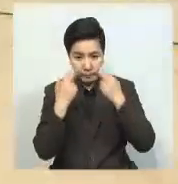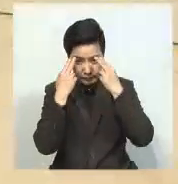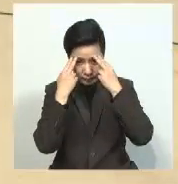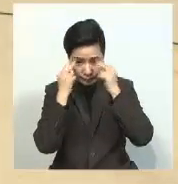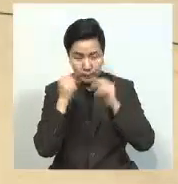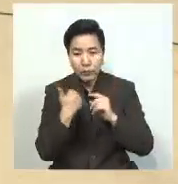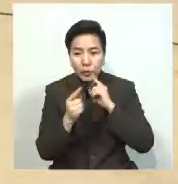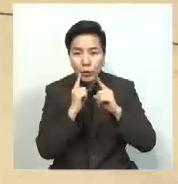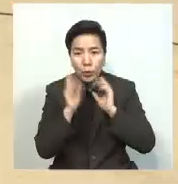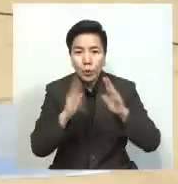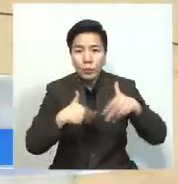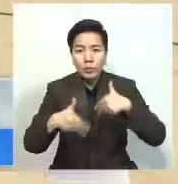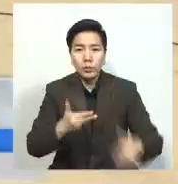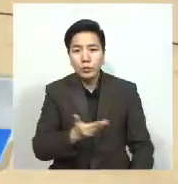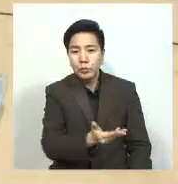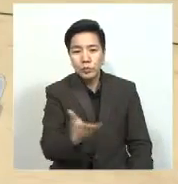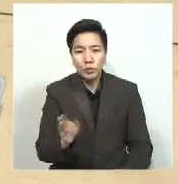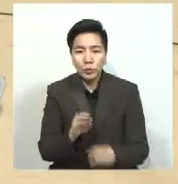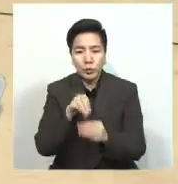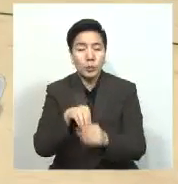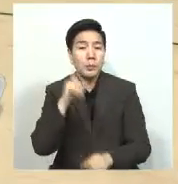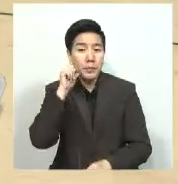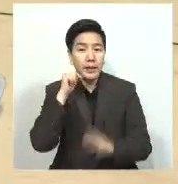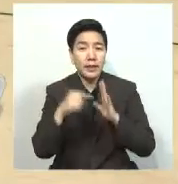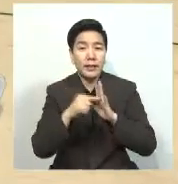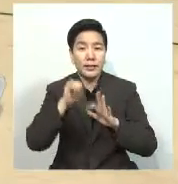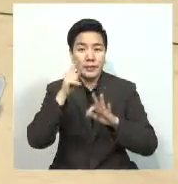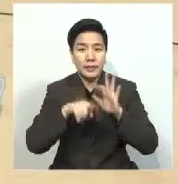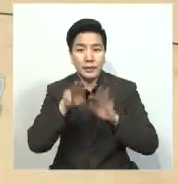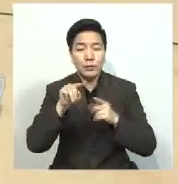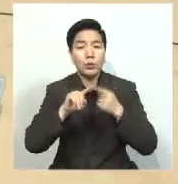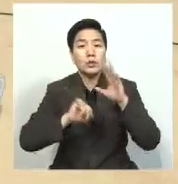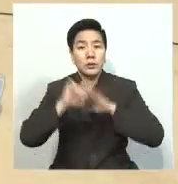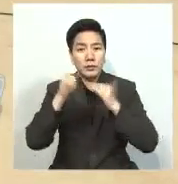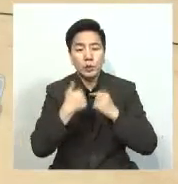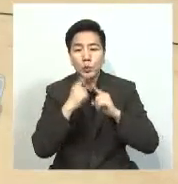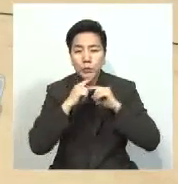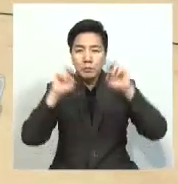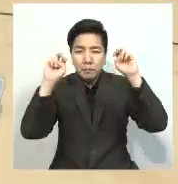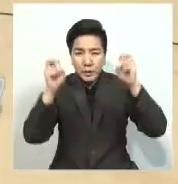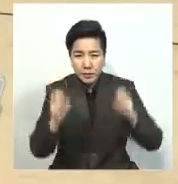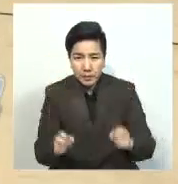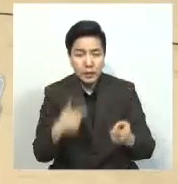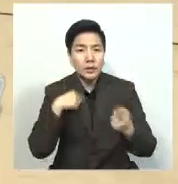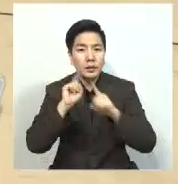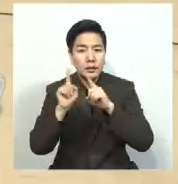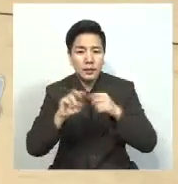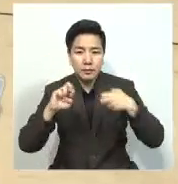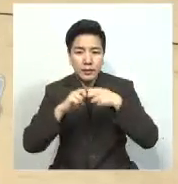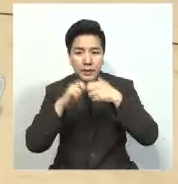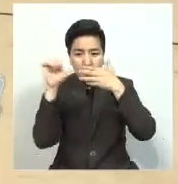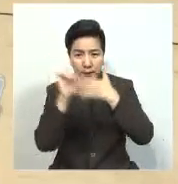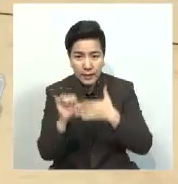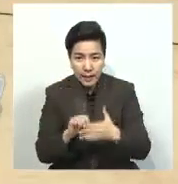นตรีก็กำลังพูดคุยกับประชาชนที่อยู่ในพื้นที่อำเภอแม่แจ่มจังหวัดเชียงใหม่นะคะซึ่งก็พูดคุยในหลายประเด็นไม่ว่าจะเป็นเรื่องของการแก้